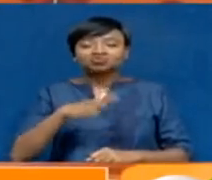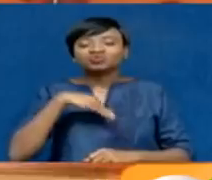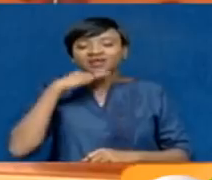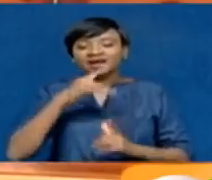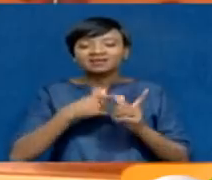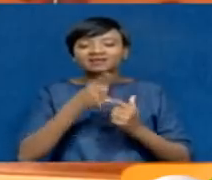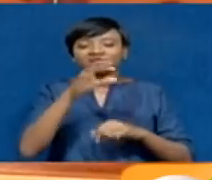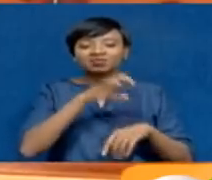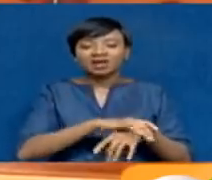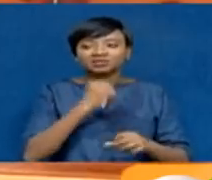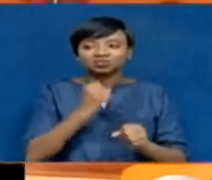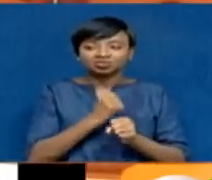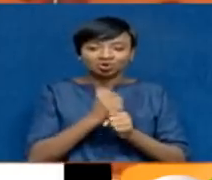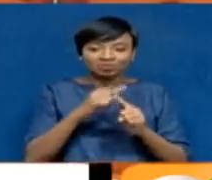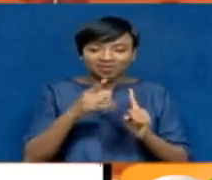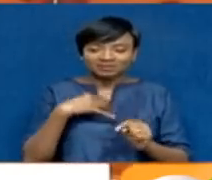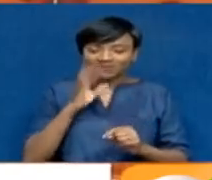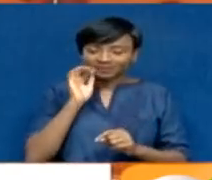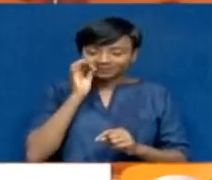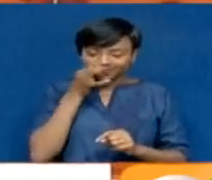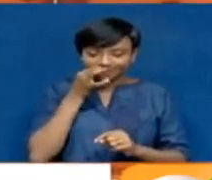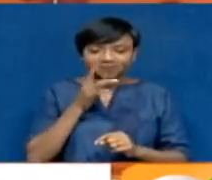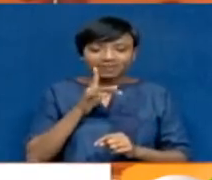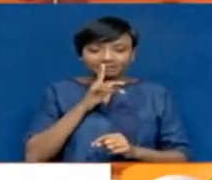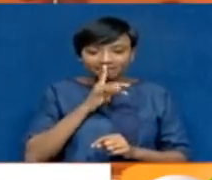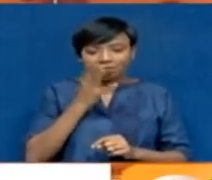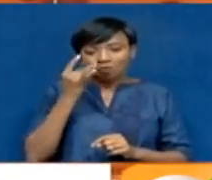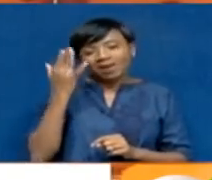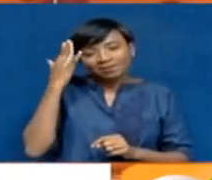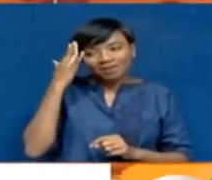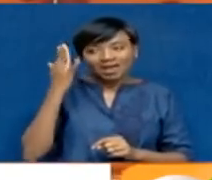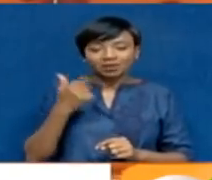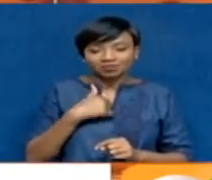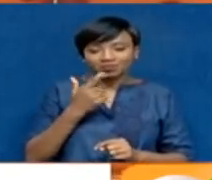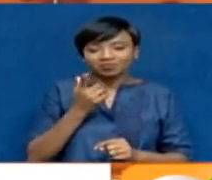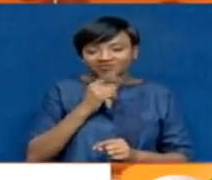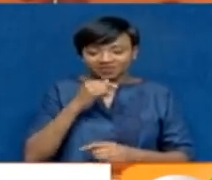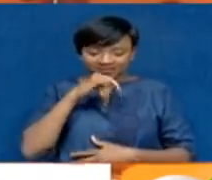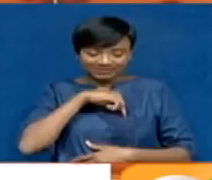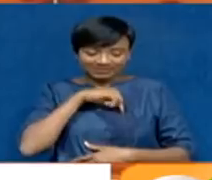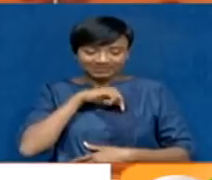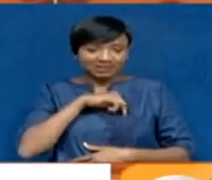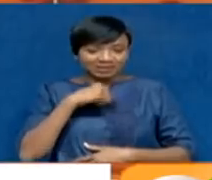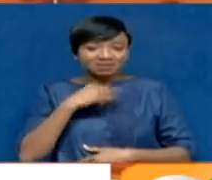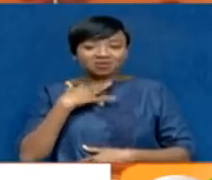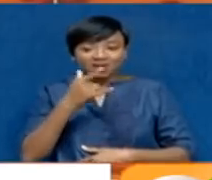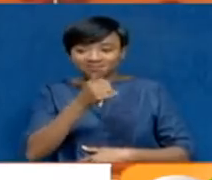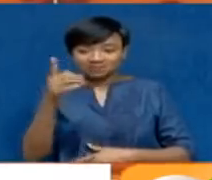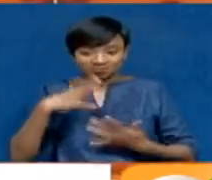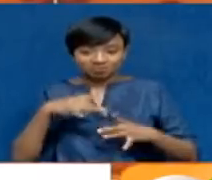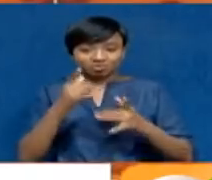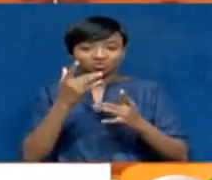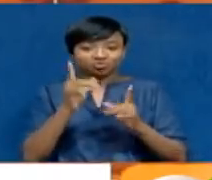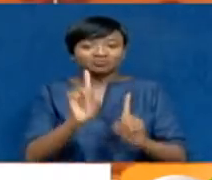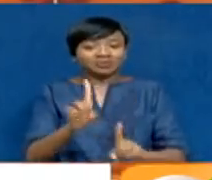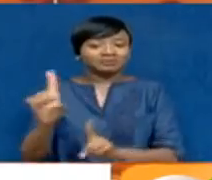kazi. Lakini mimi nanyamaza tu hivyo, nasema wacha tu waongee, kwa sababu mimi kitu najua kwa ndani yangu, si tunaombea watu mabaya